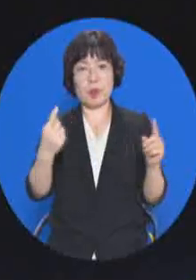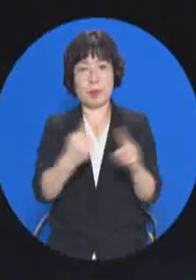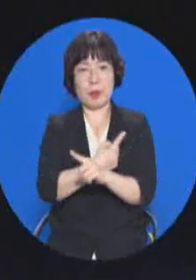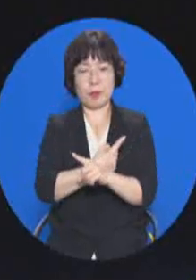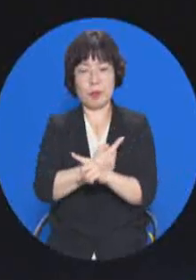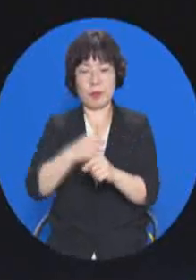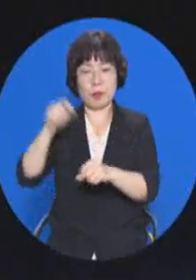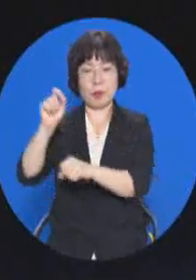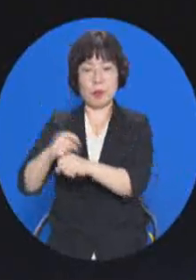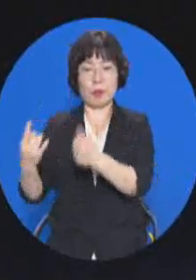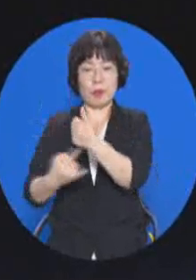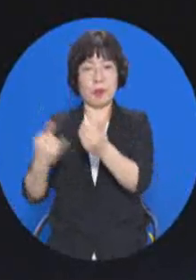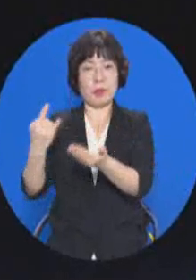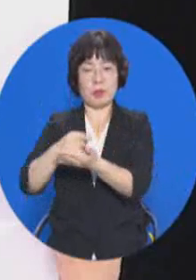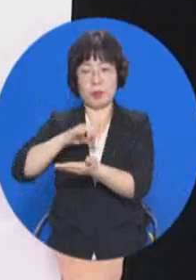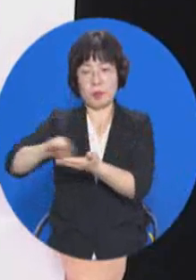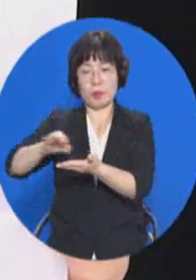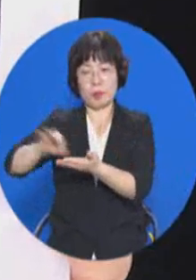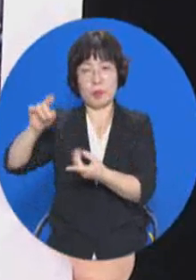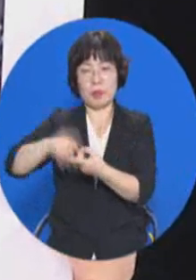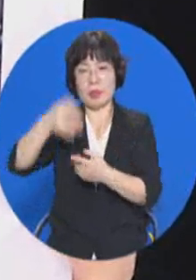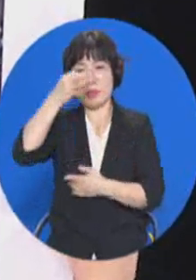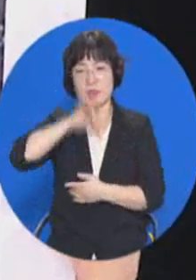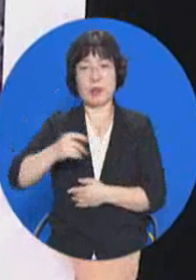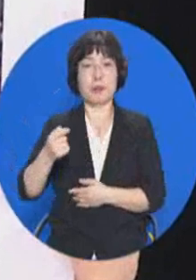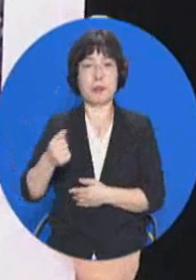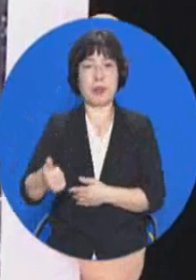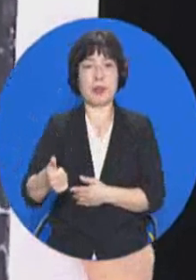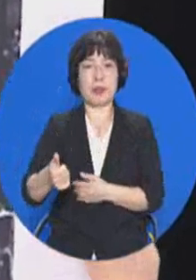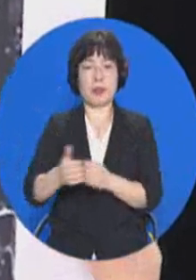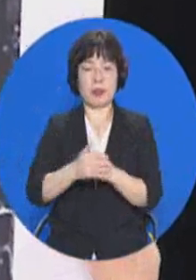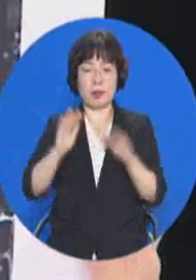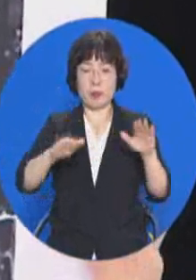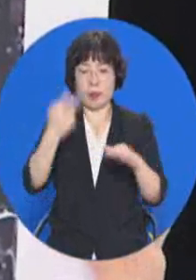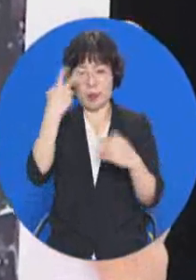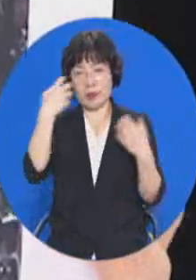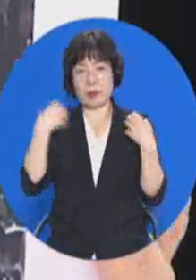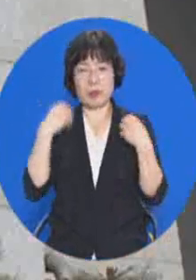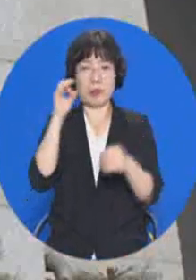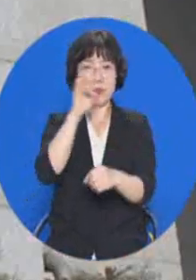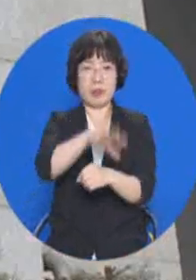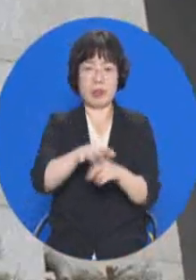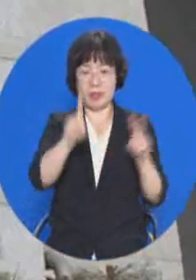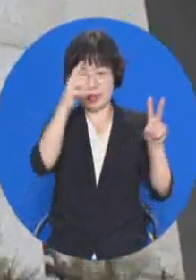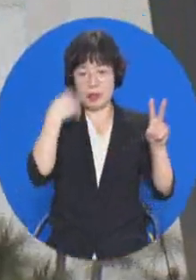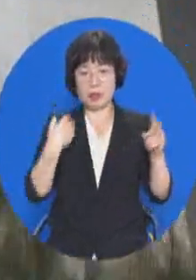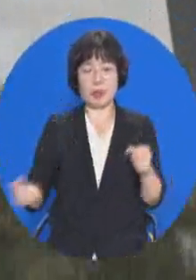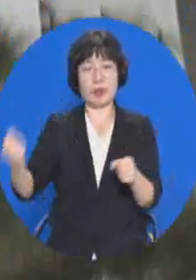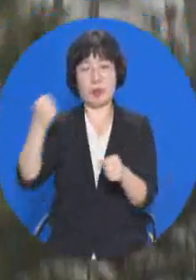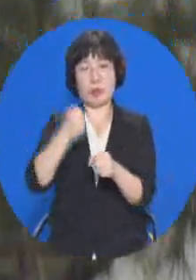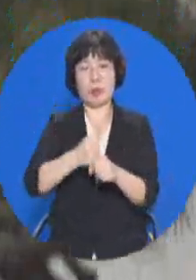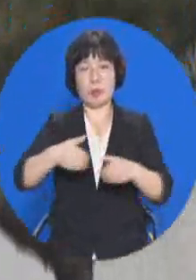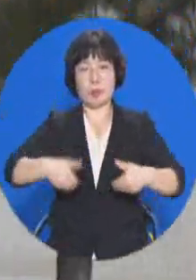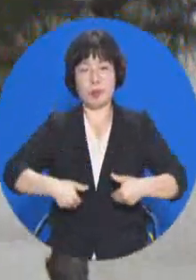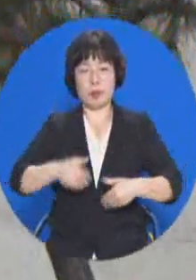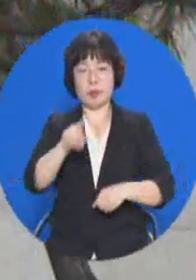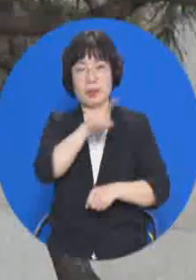김행기 위원장은 투입되는 예산에 비해 효과는 미비하다며 해수청사를 매입한 뒤 이 청사를 복원하는 것이